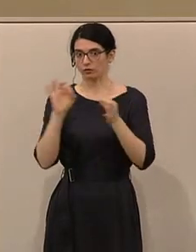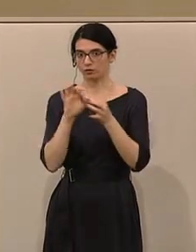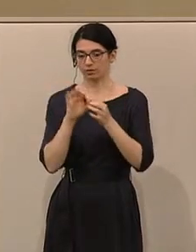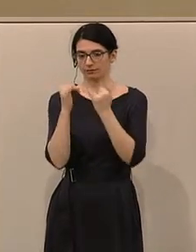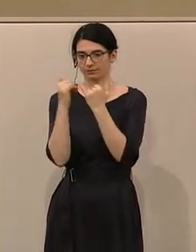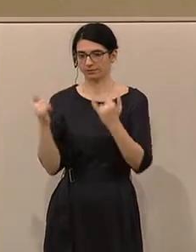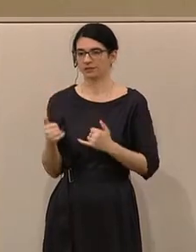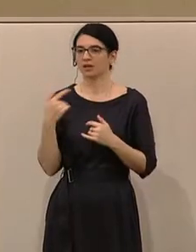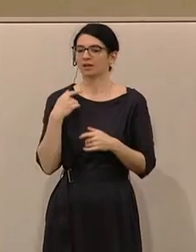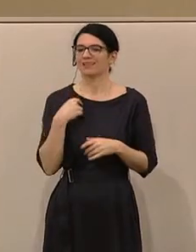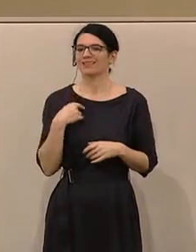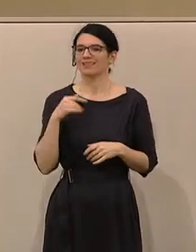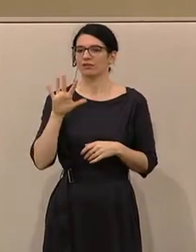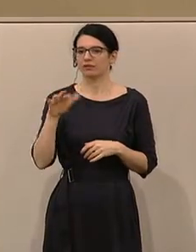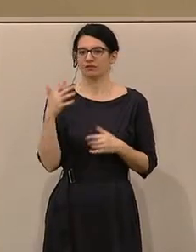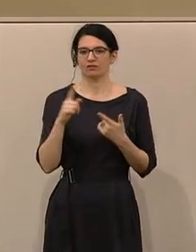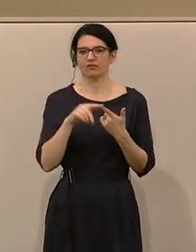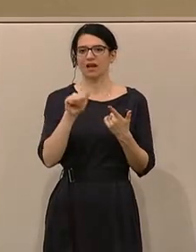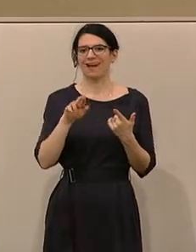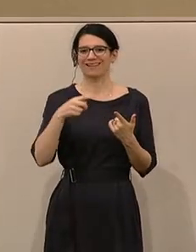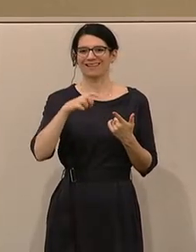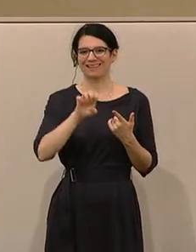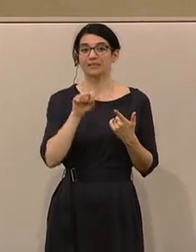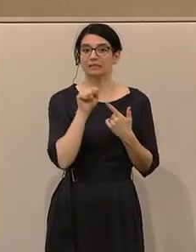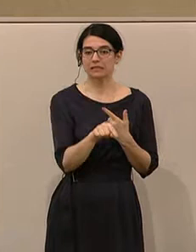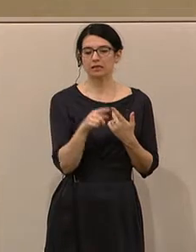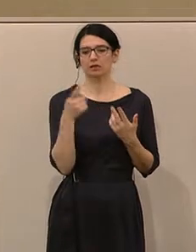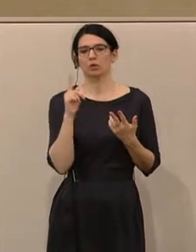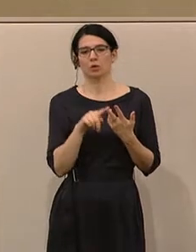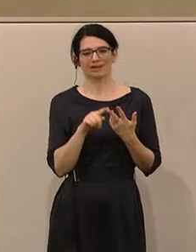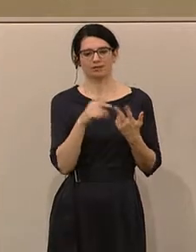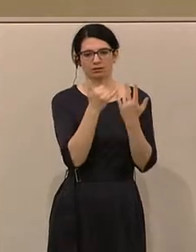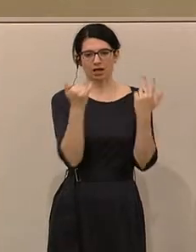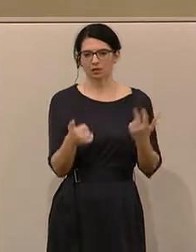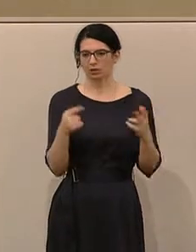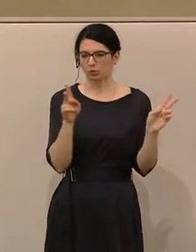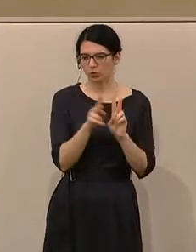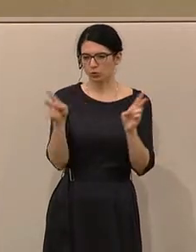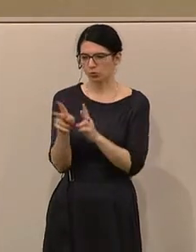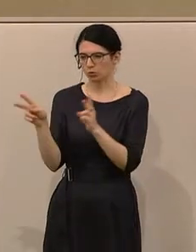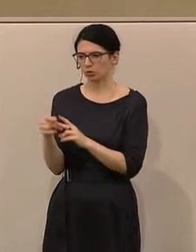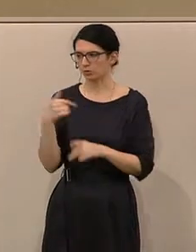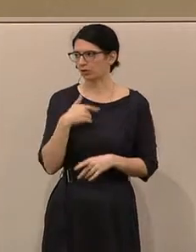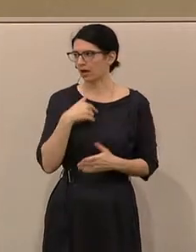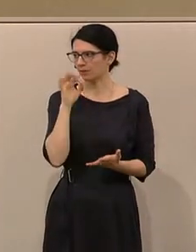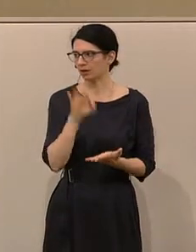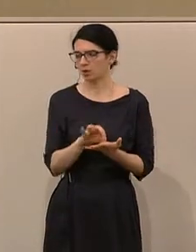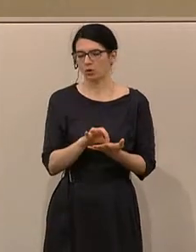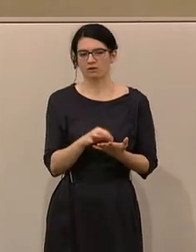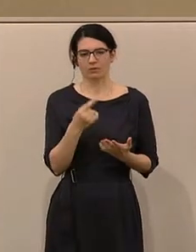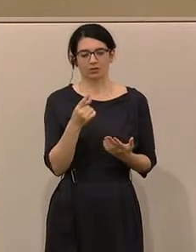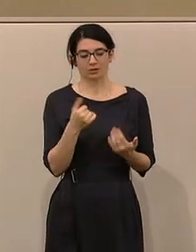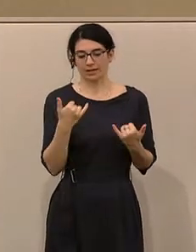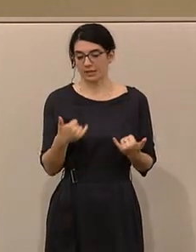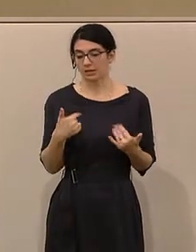Einrichtungen, MAIS, 52 und Argesi, sind von diesen Kürzungen schon ganz schwer betroffen, sodass sie vor dem